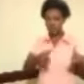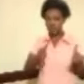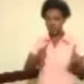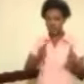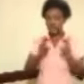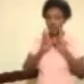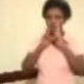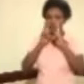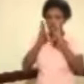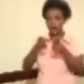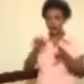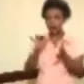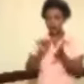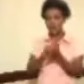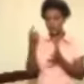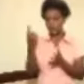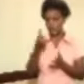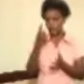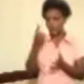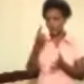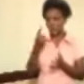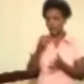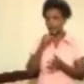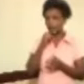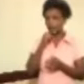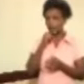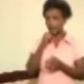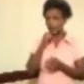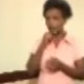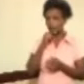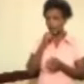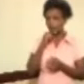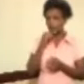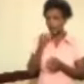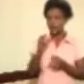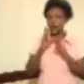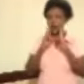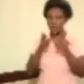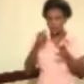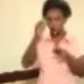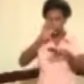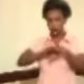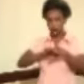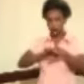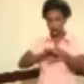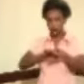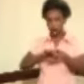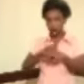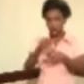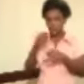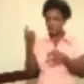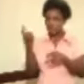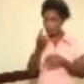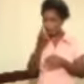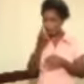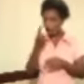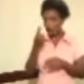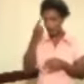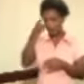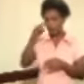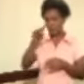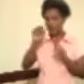Fait troisième fois, c'est une provocation. Je ne pas répondre sur ça, soit fait le système. Non. Si vous voulez, nous sommes capables de faire un débat uniquement sur le système,